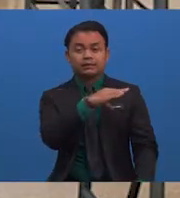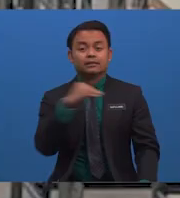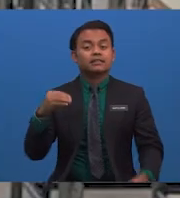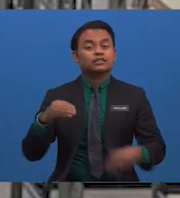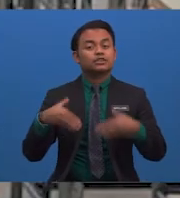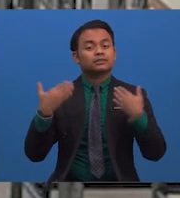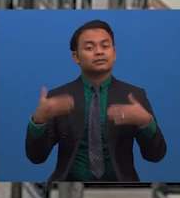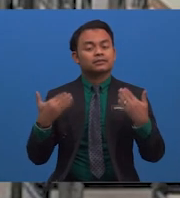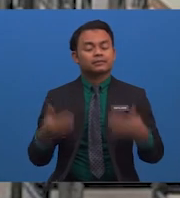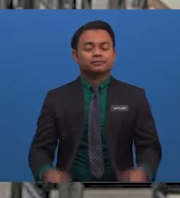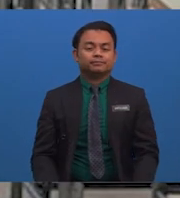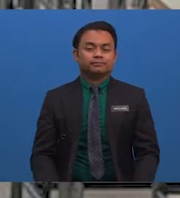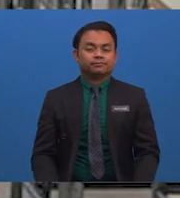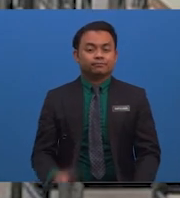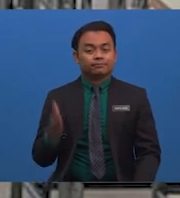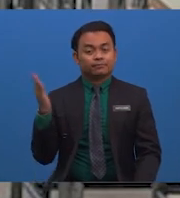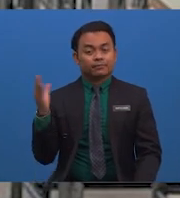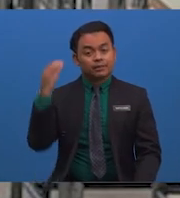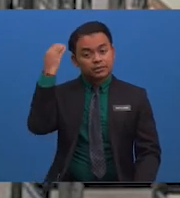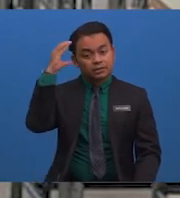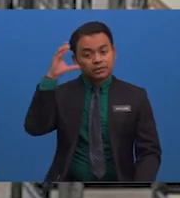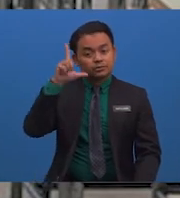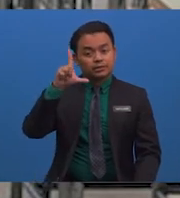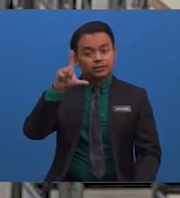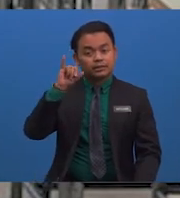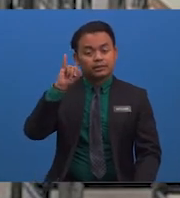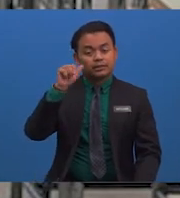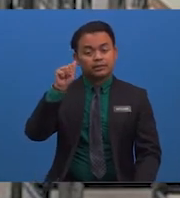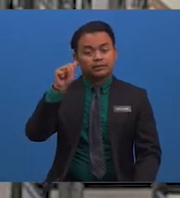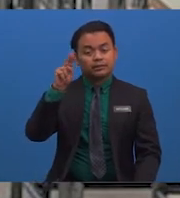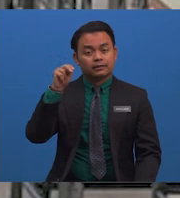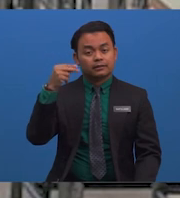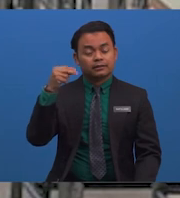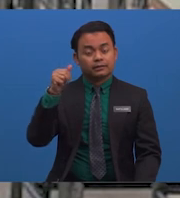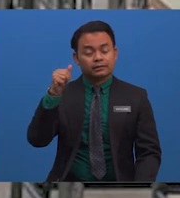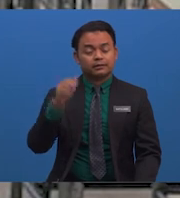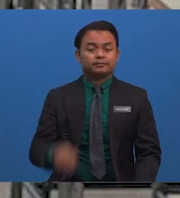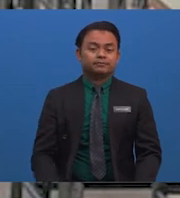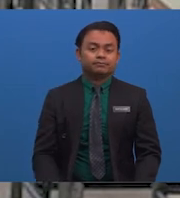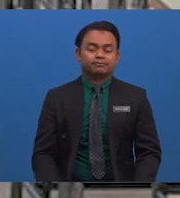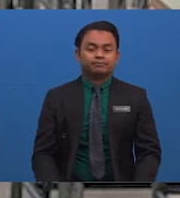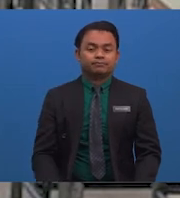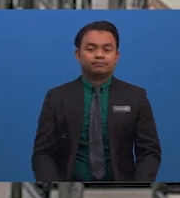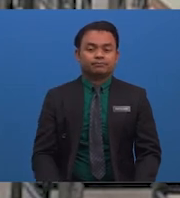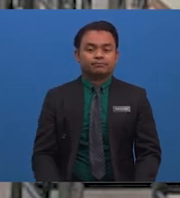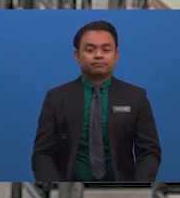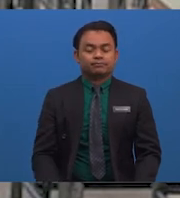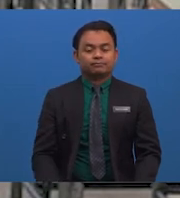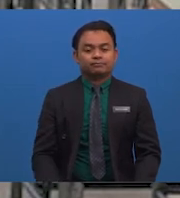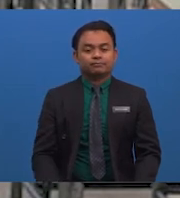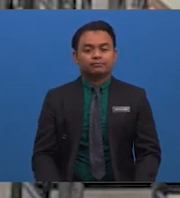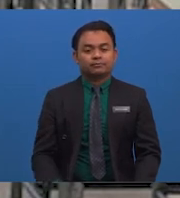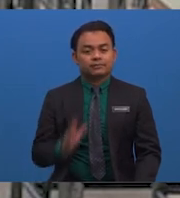ceria. Saya, Cikgu Liana, akan membuka ruangan minda murid-murid